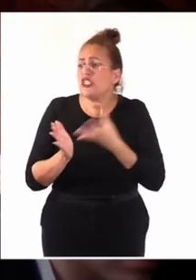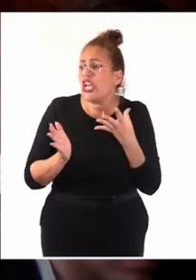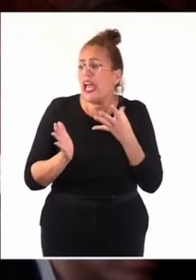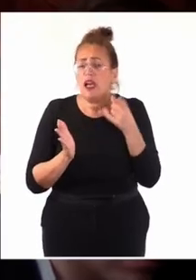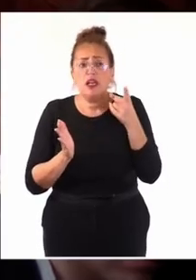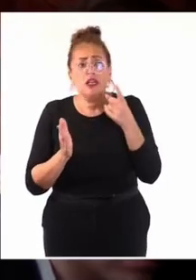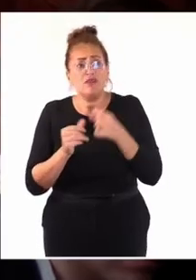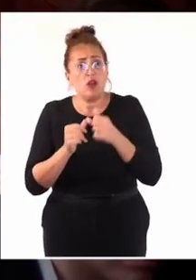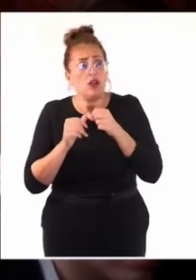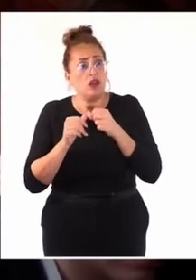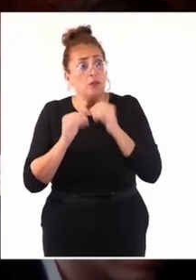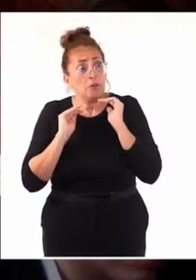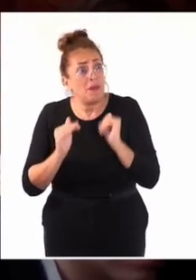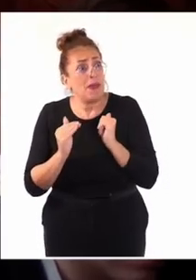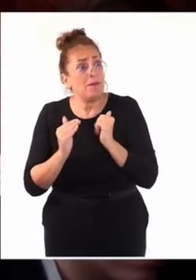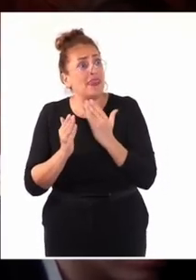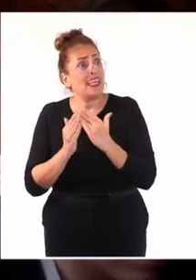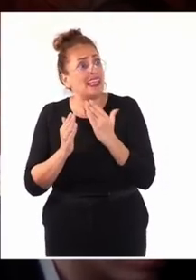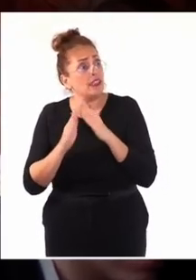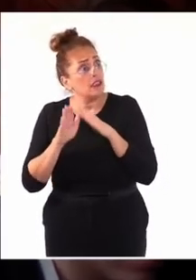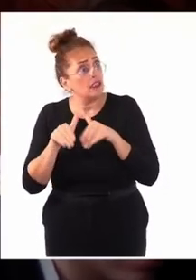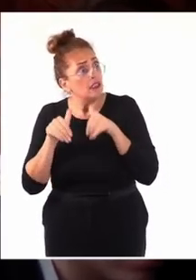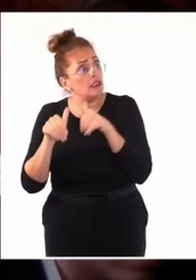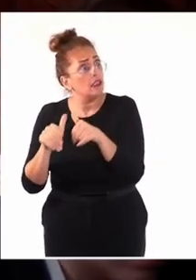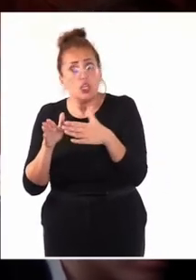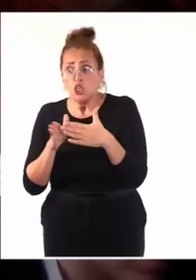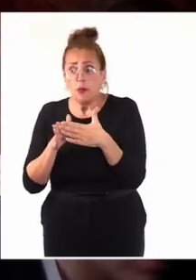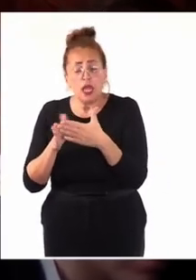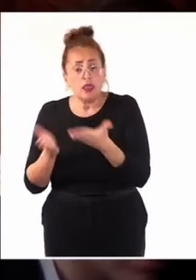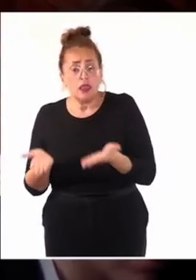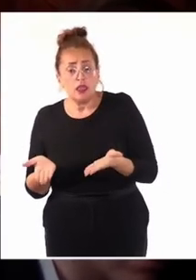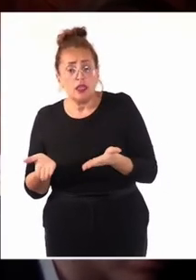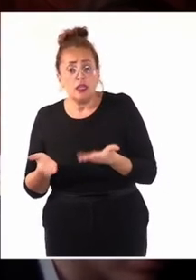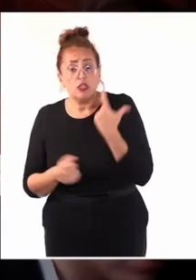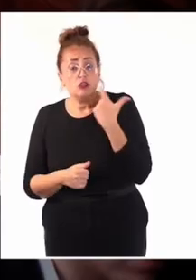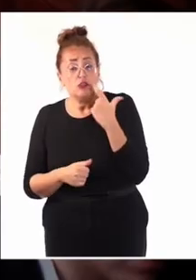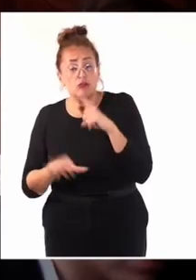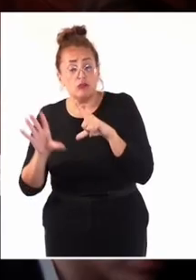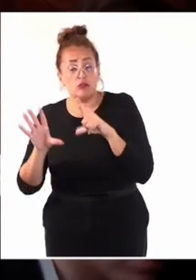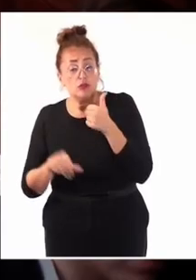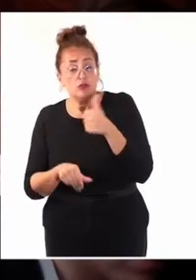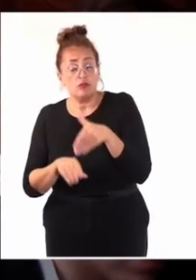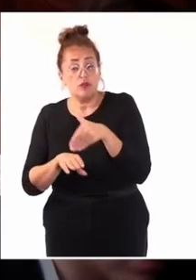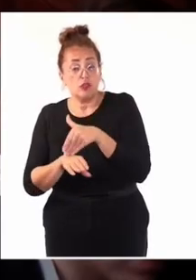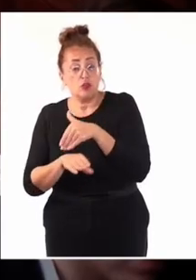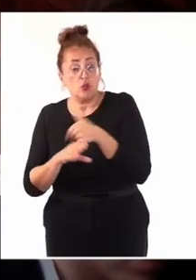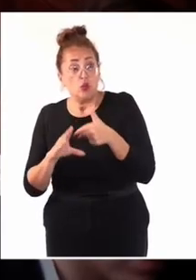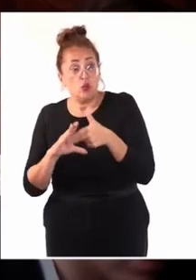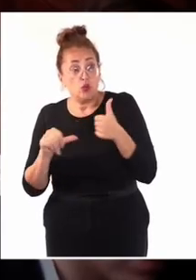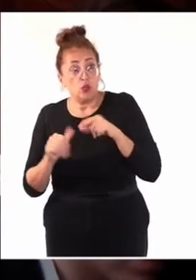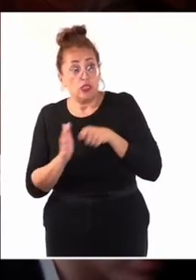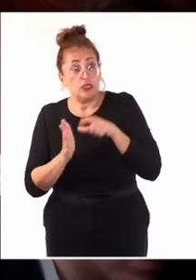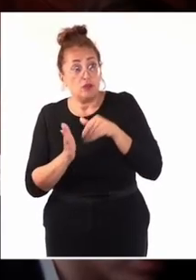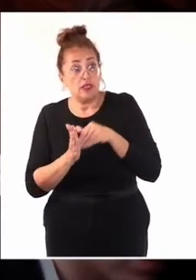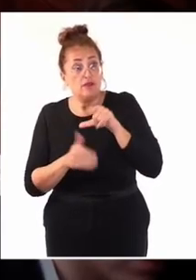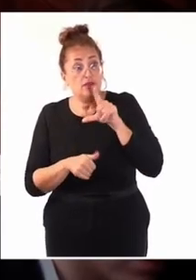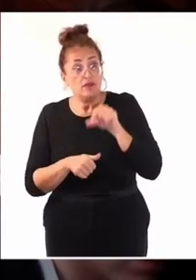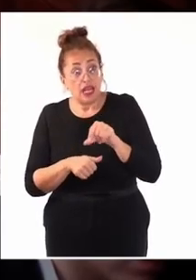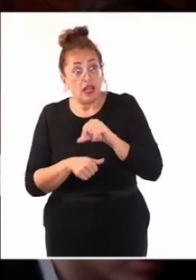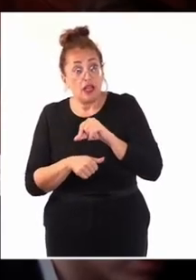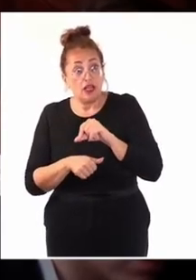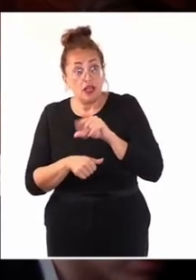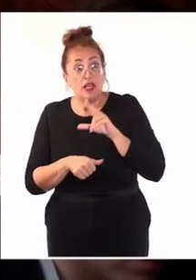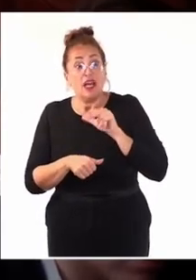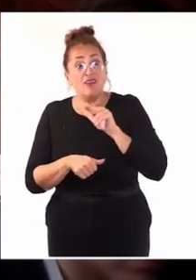économies. L'encours de la dette sera passé de 271 millions d'euros en 2020 à 512 millions